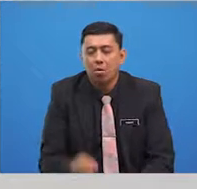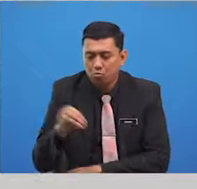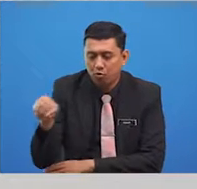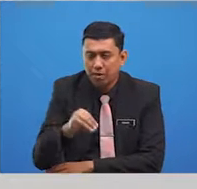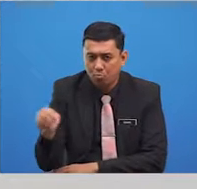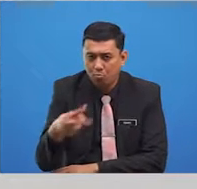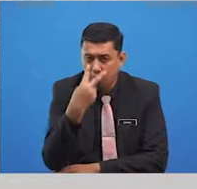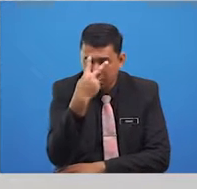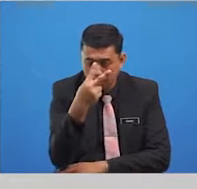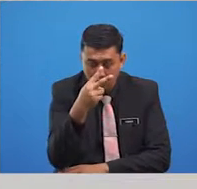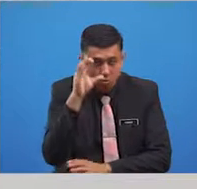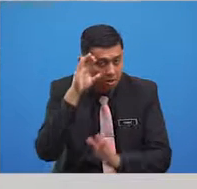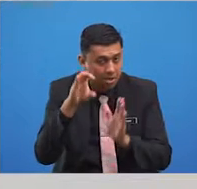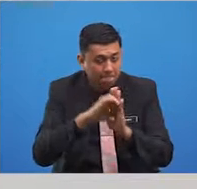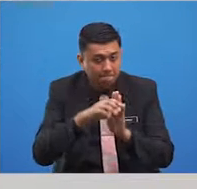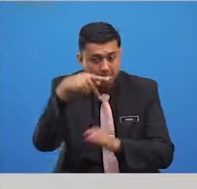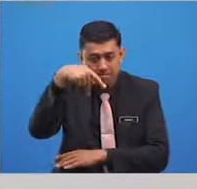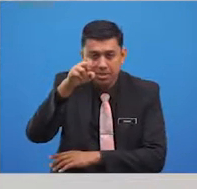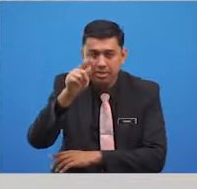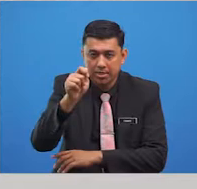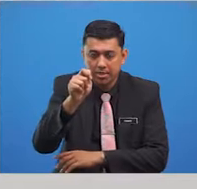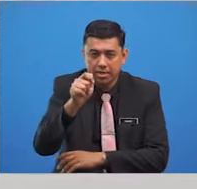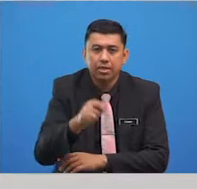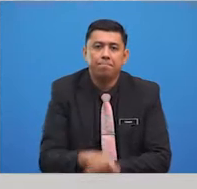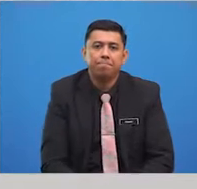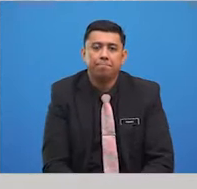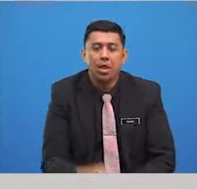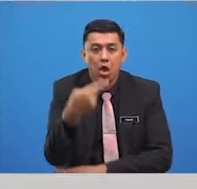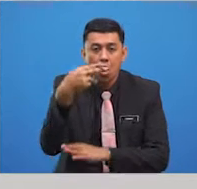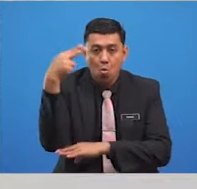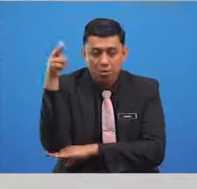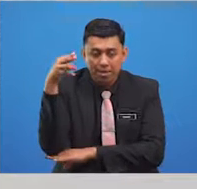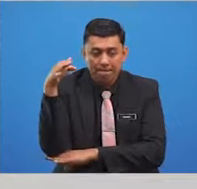Murid-murid boleh lihat paparan peta taburan hutan pantai.